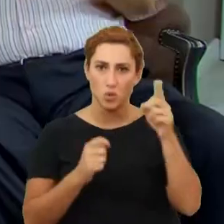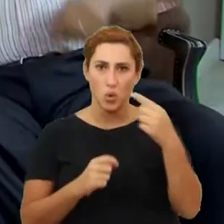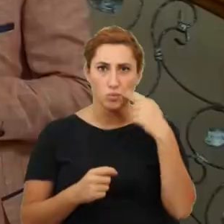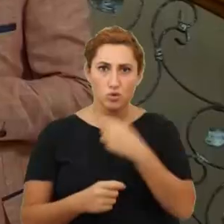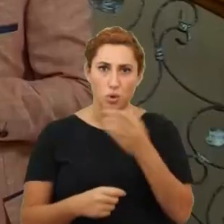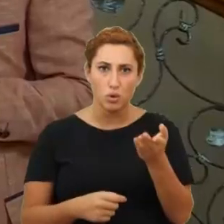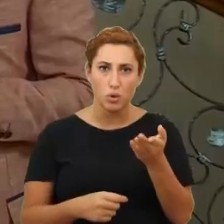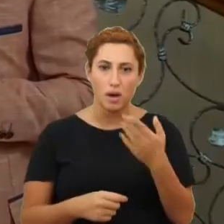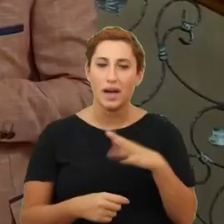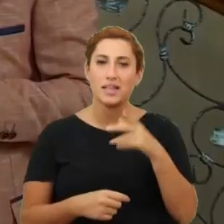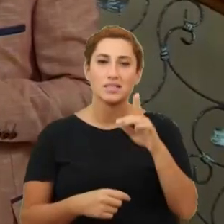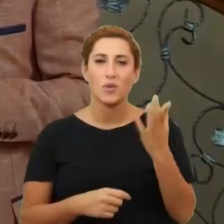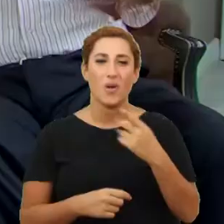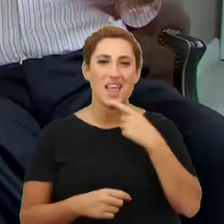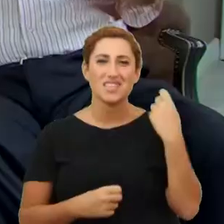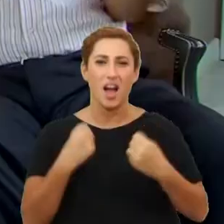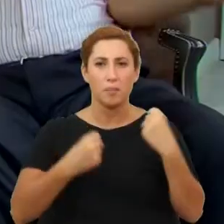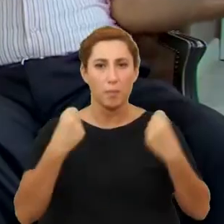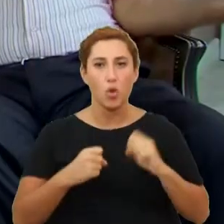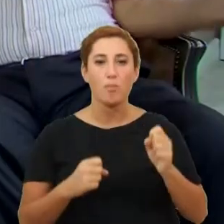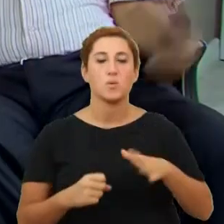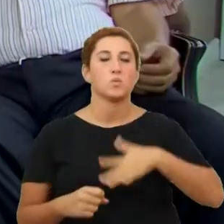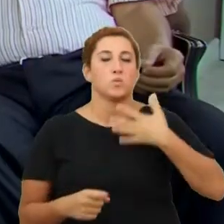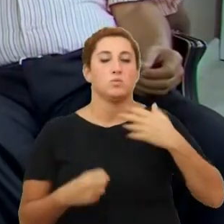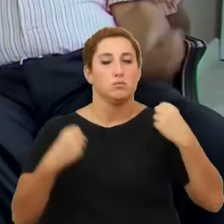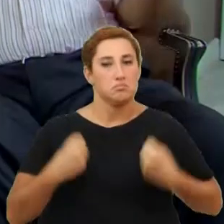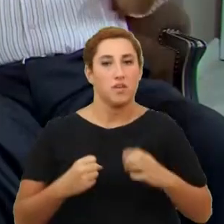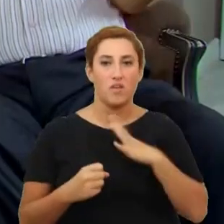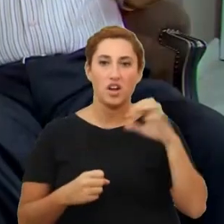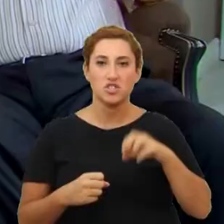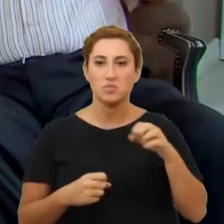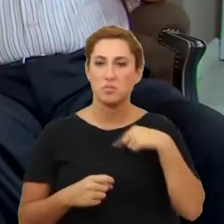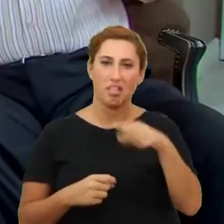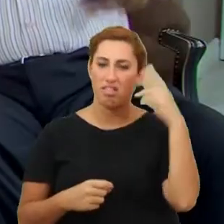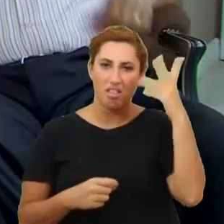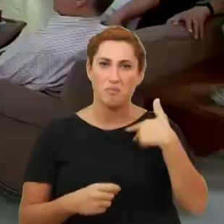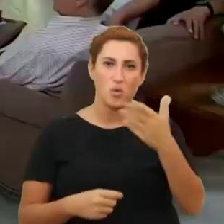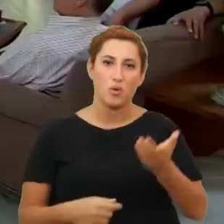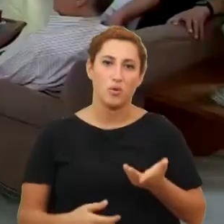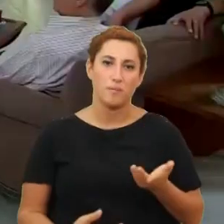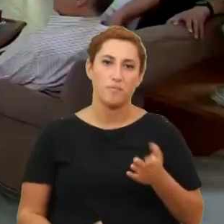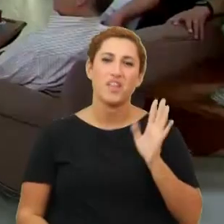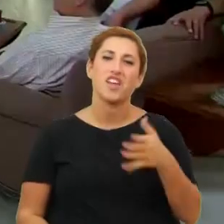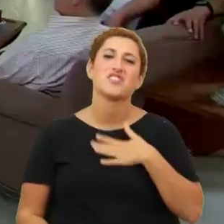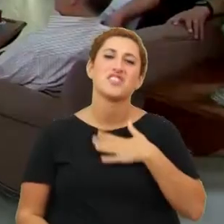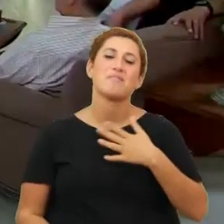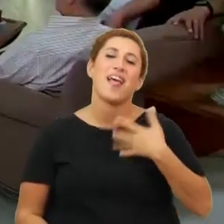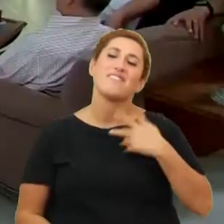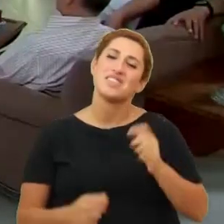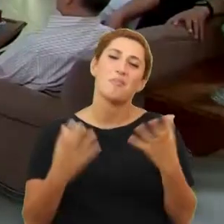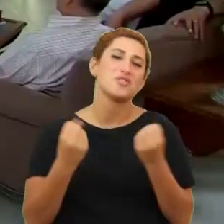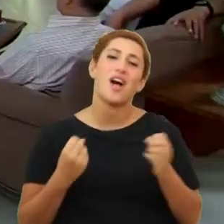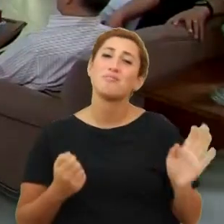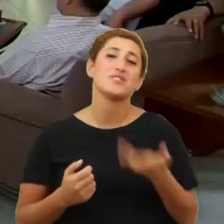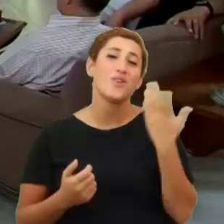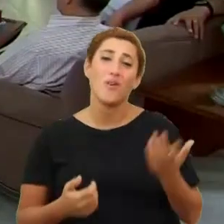mu söylüyor? Hayır, sen hani o kül üstüne biniyordun ama gururla biniyordun. Şimdi ben seni tanıyamıyorum. Ay canım, heves etmiş almış